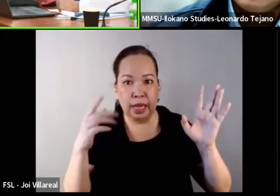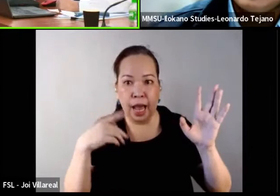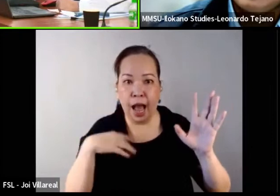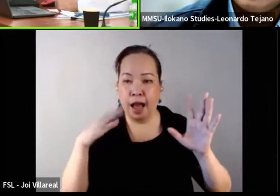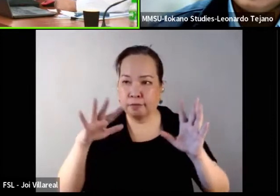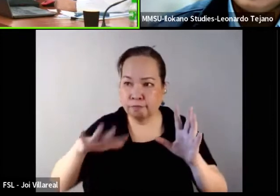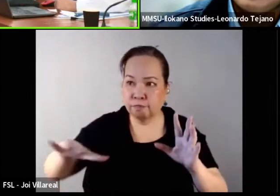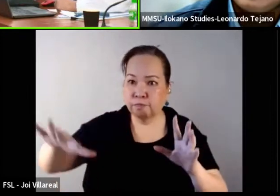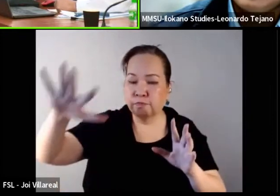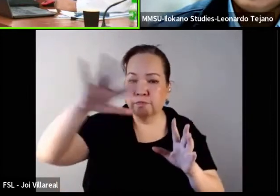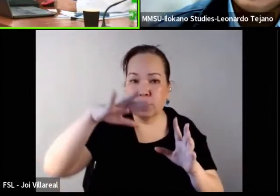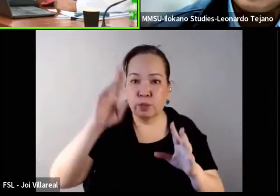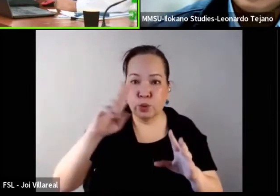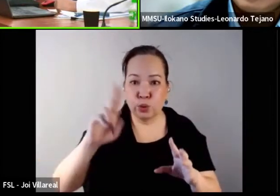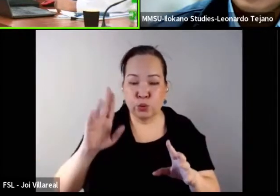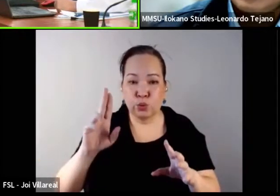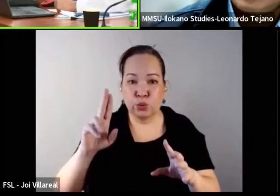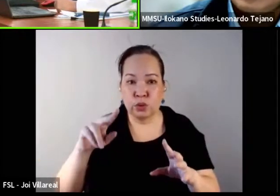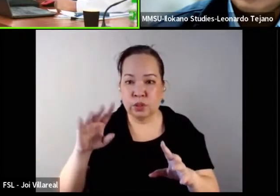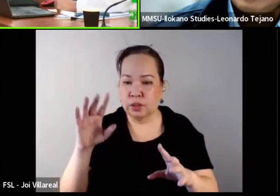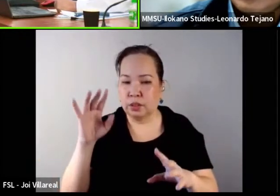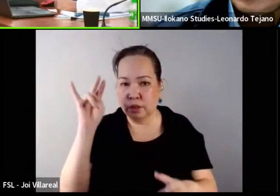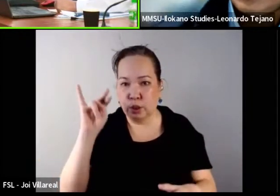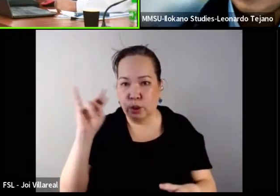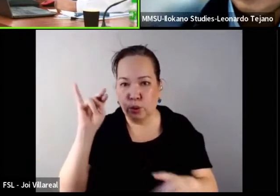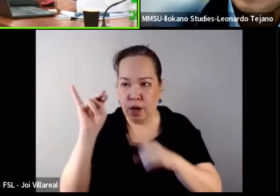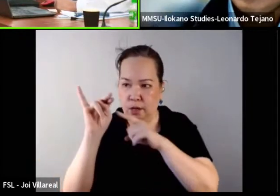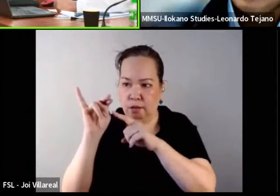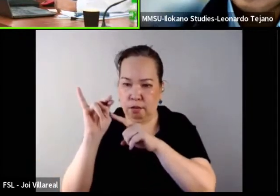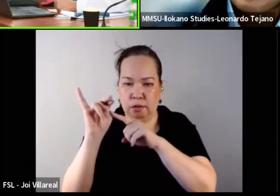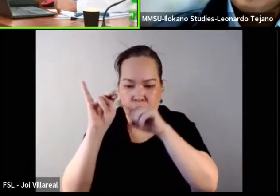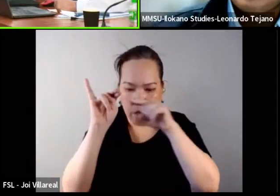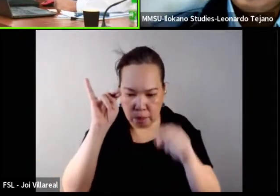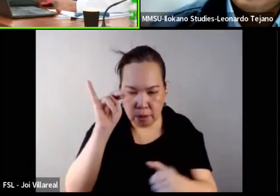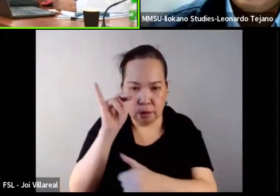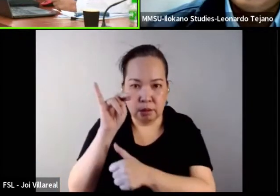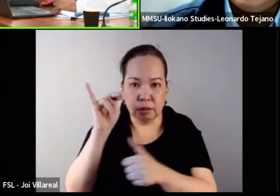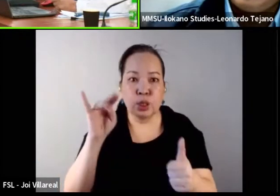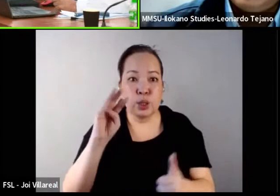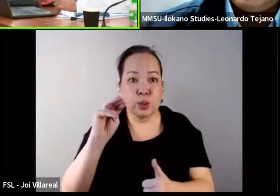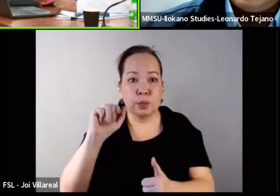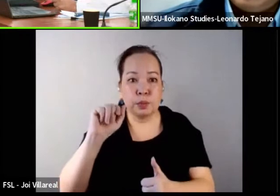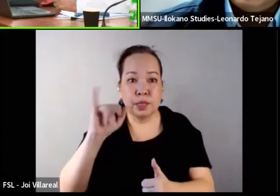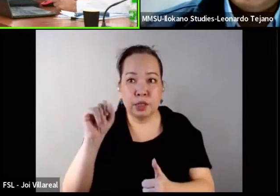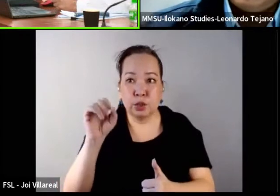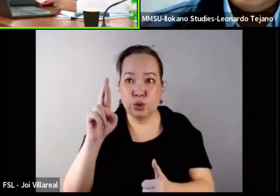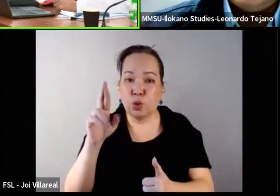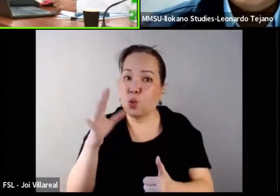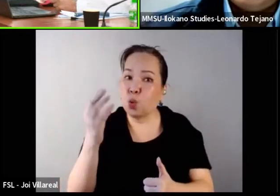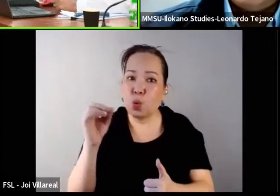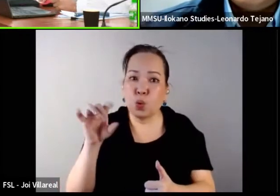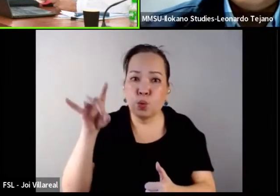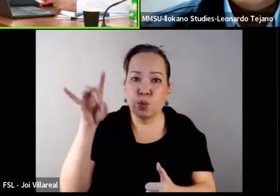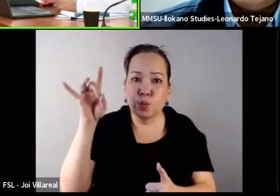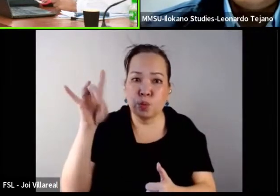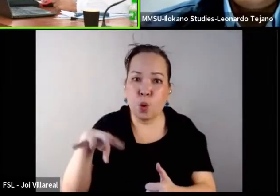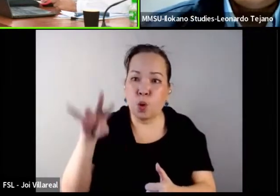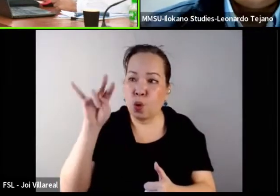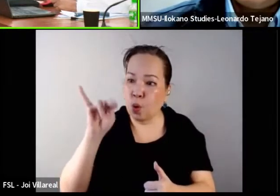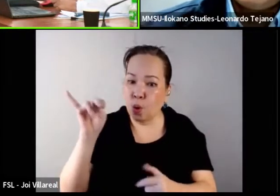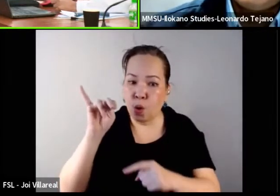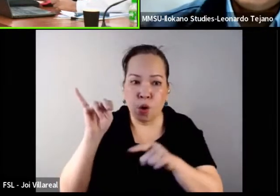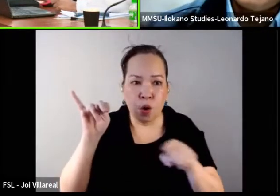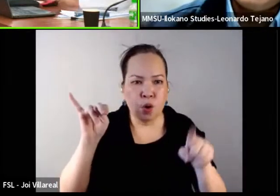kayo. Yung sa inyo kasi may dominant Ilocano, yun yung major. Yung mga hindi marunong ng mother tongue na